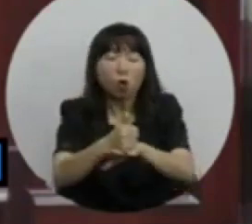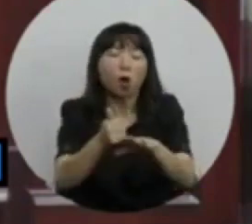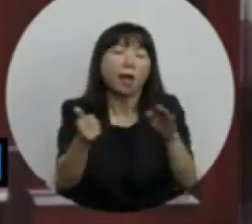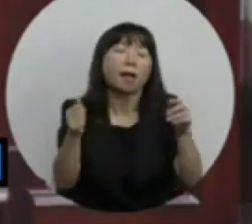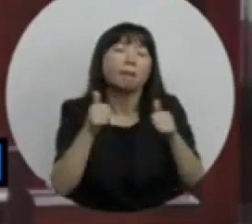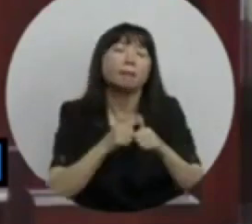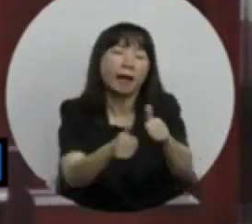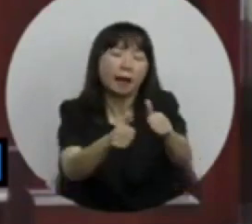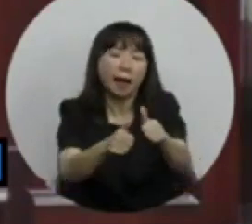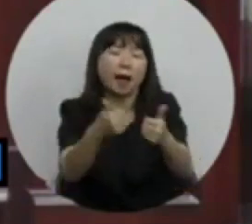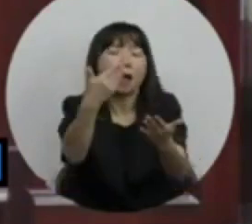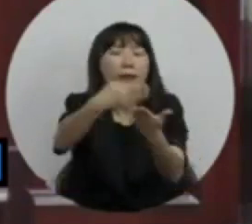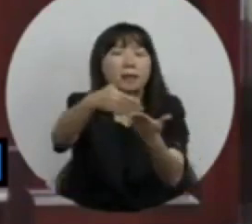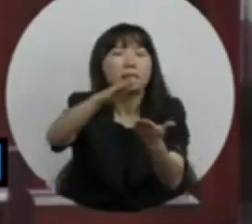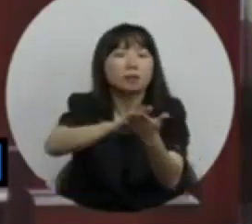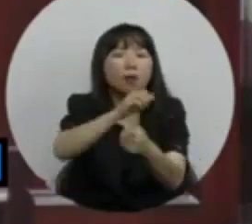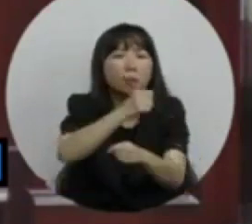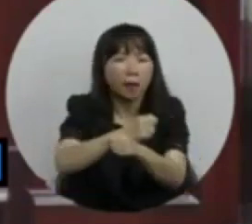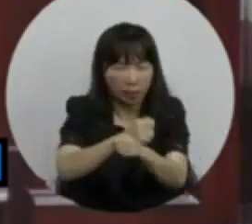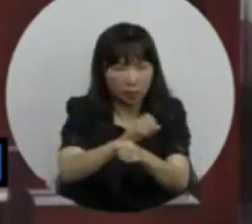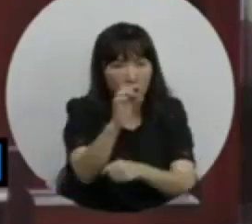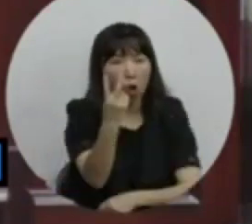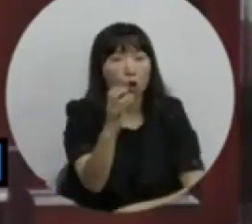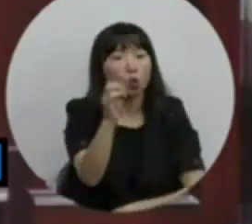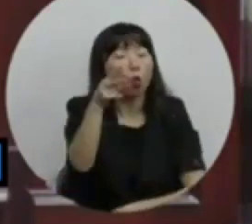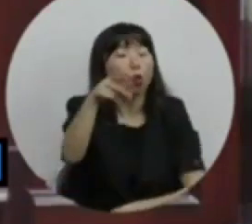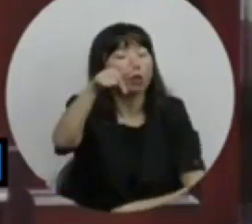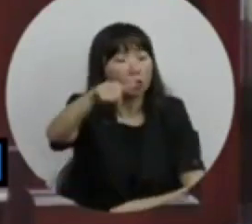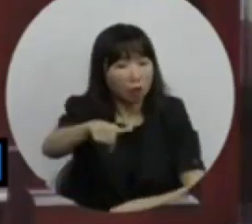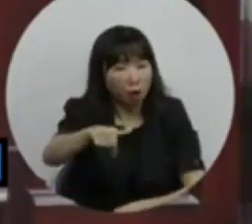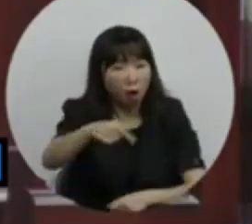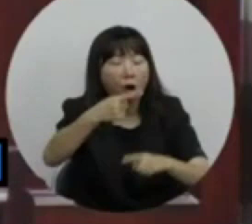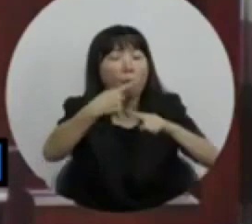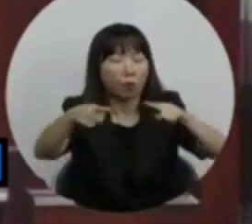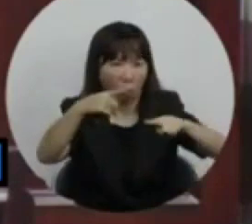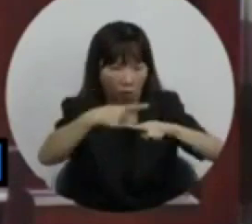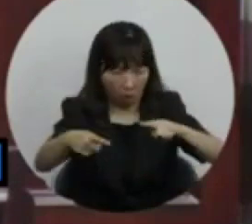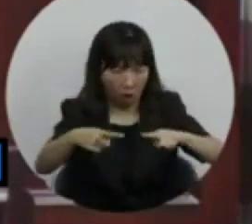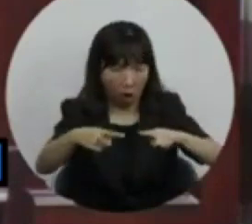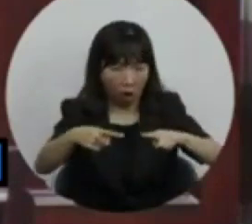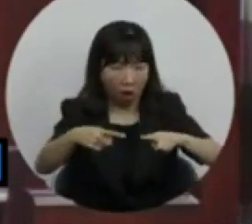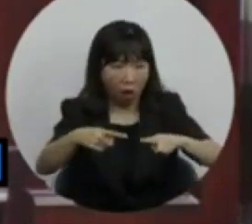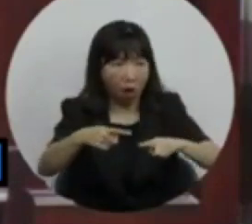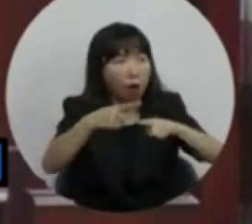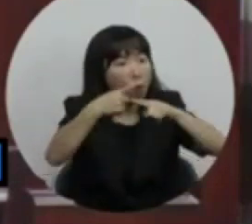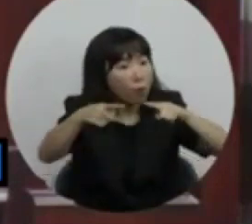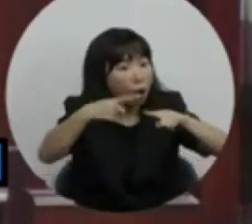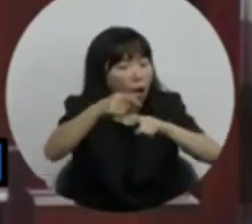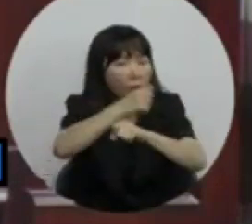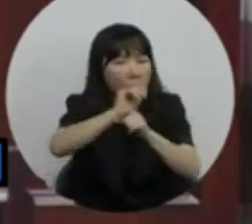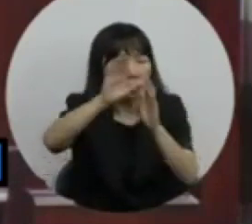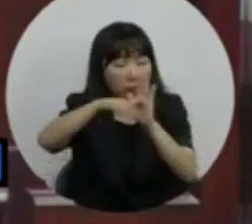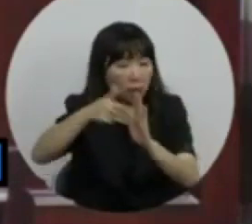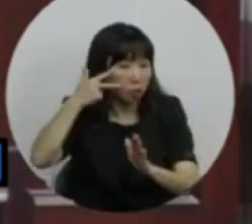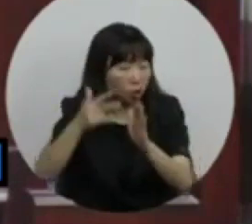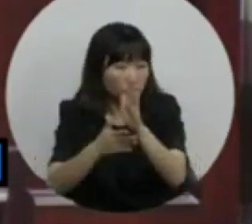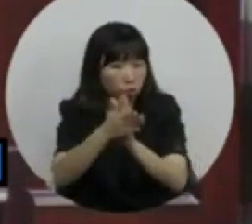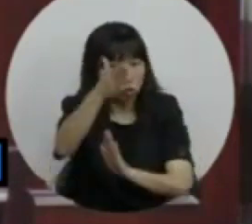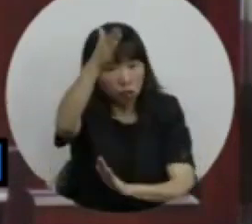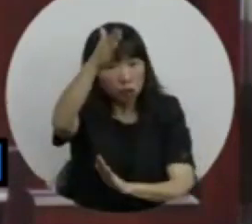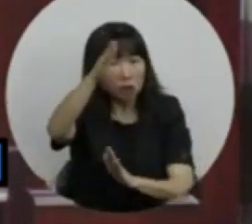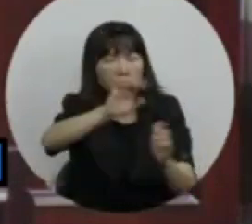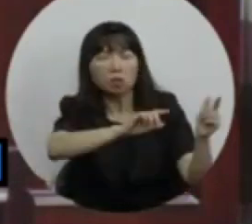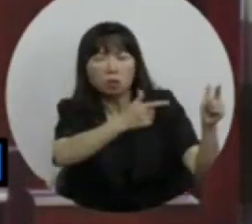뭐가 있는지 이런 것을 찾아내는 게 용역 진단입니다. 용역 진단 시에 우리 여주시청